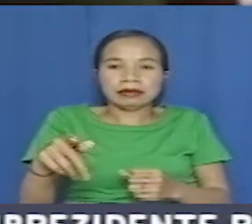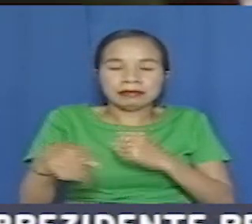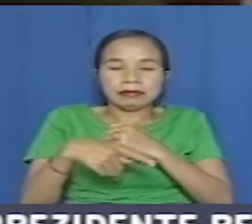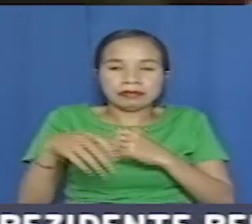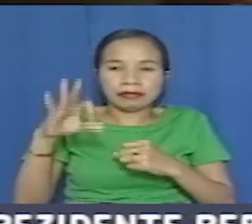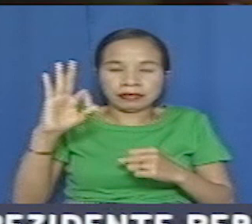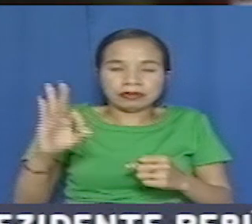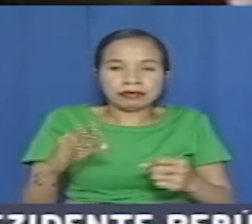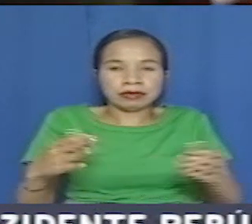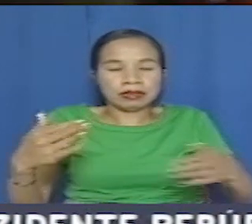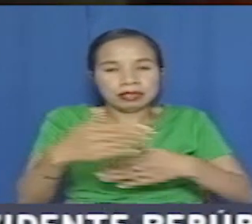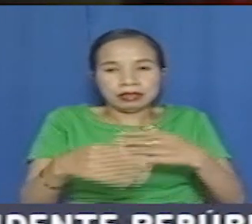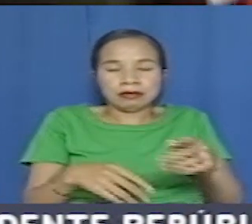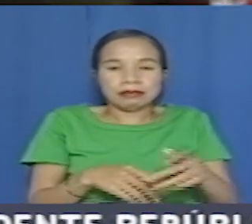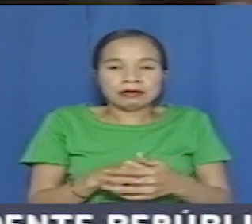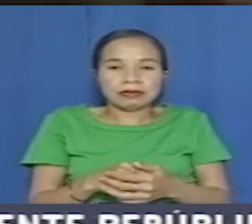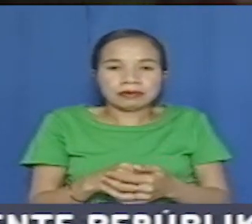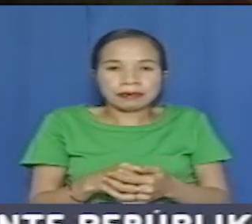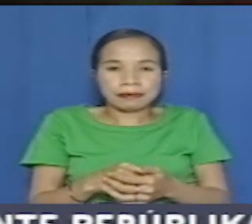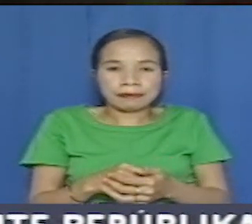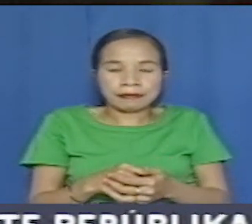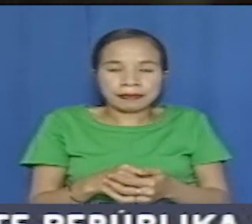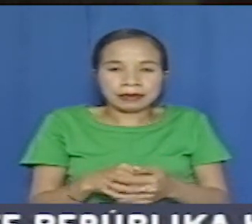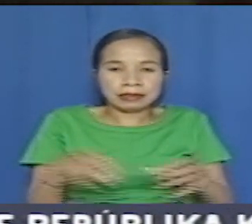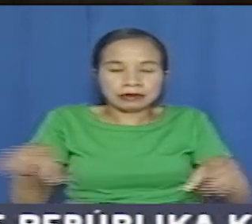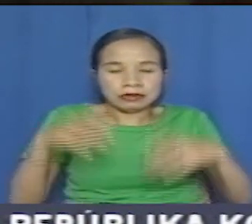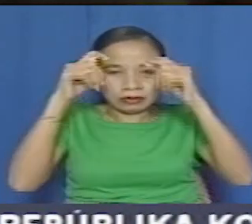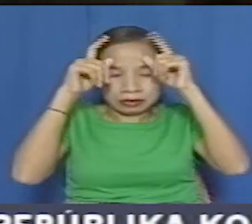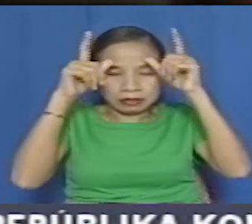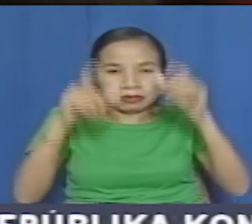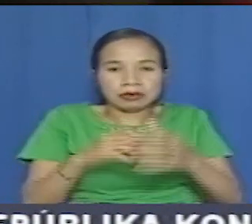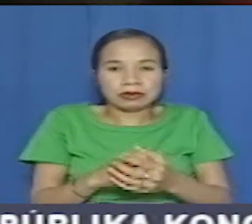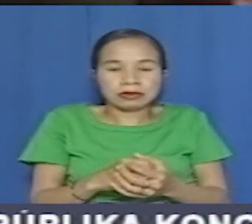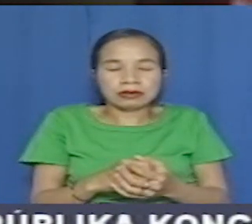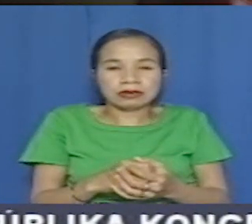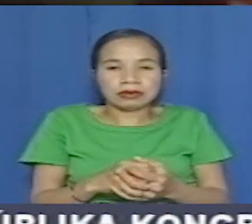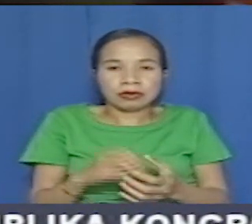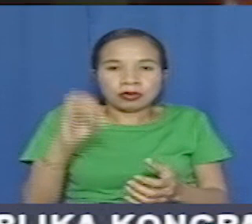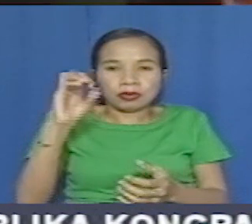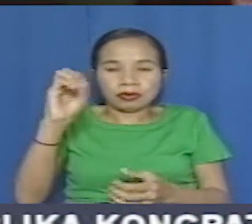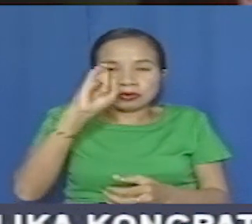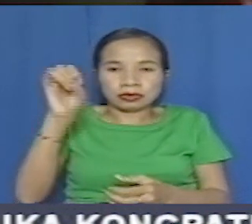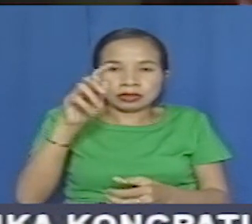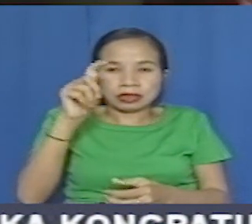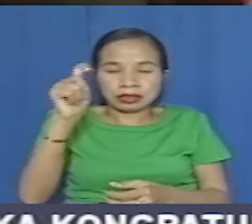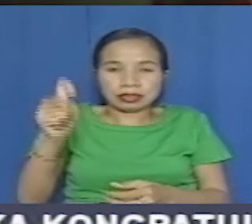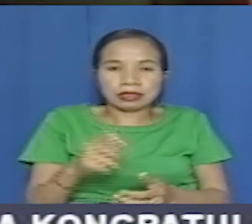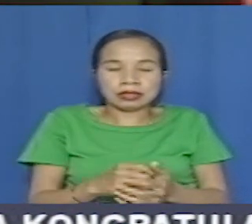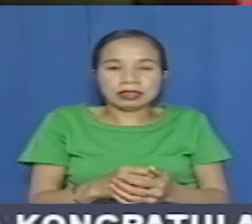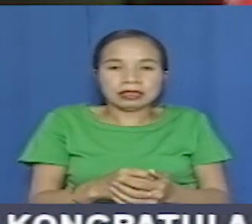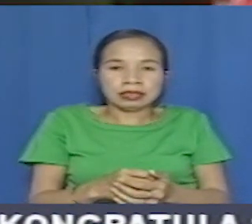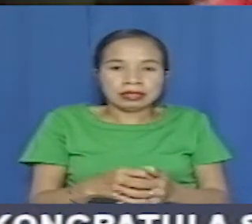ampla. Organização Popular Trabalhador Timor OPTT. Hoje realiza atividade Koileta